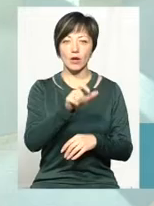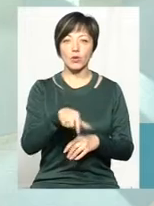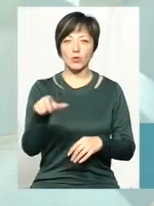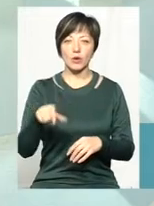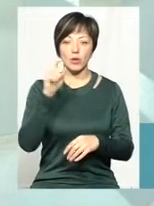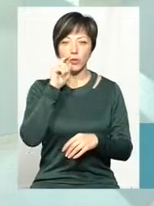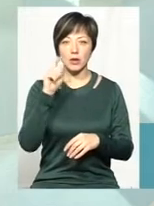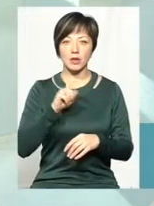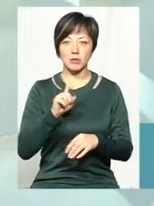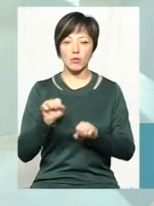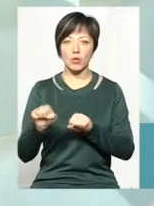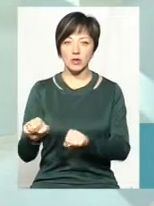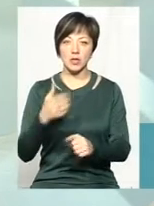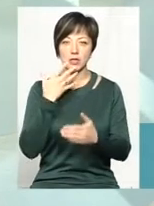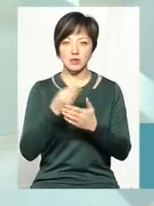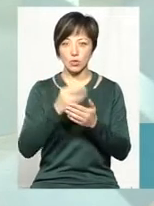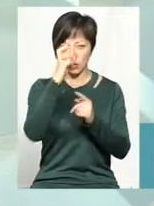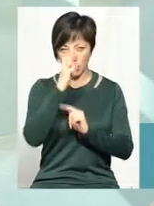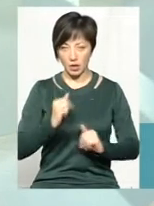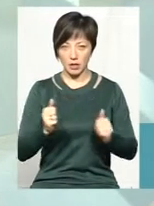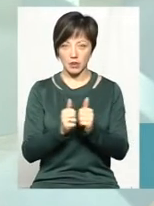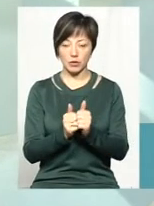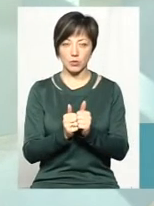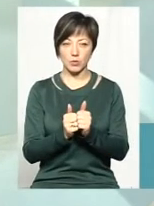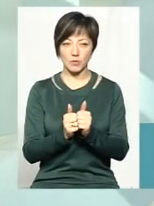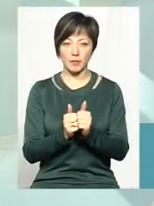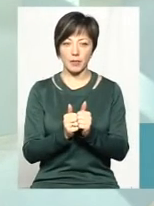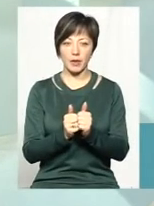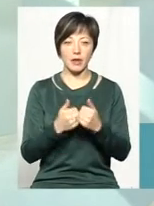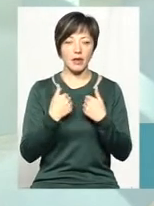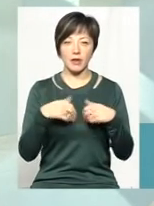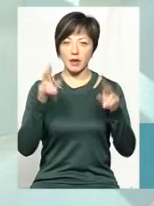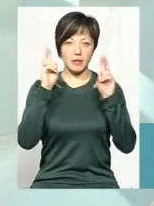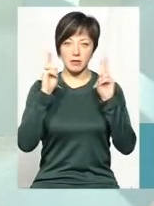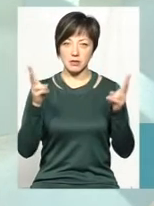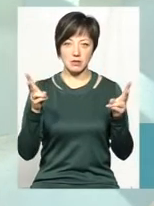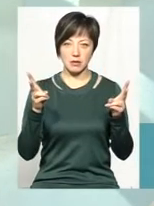хочуть боронити свою Україну. Ну, я не знаю.